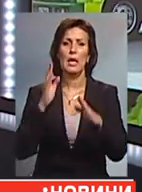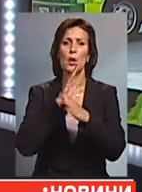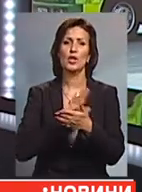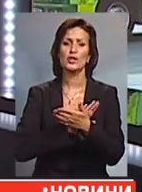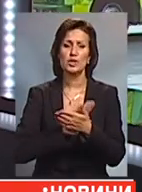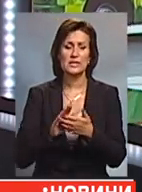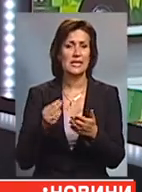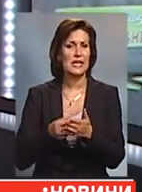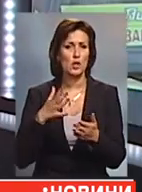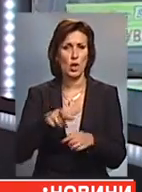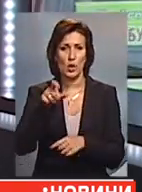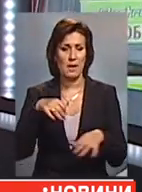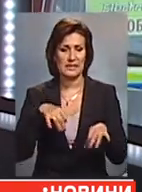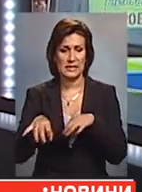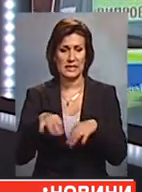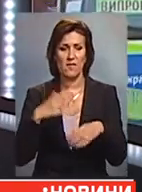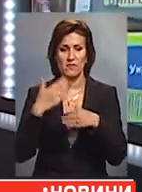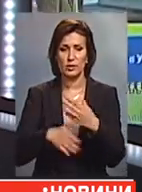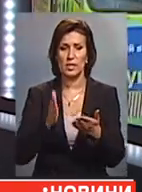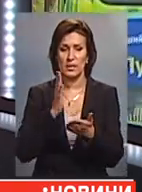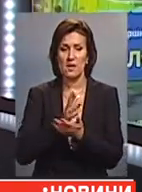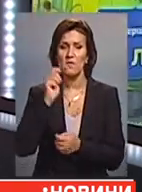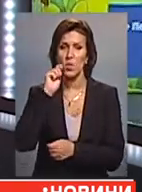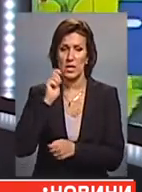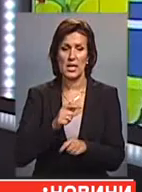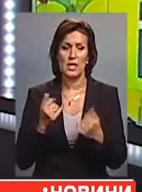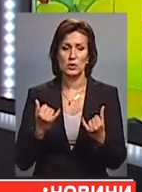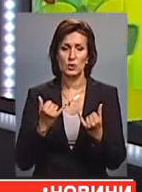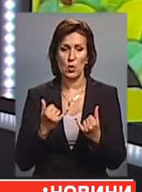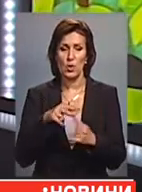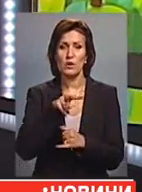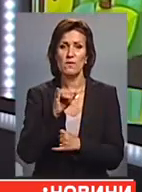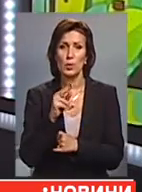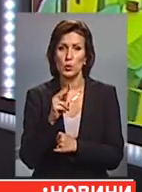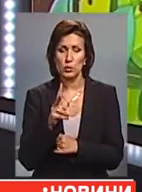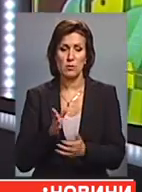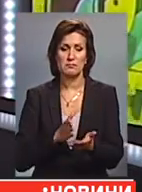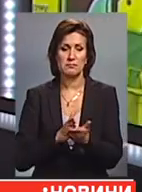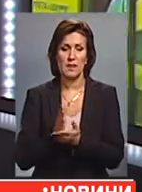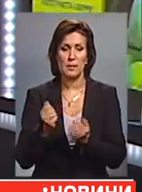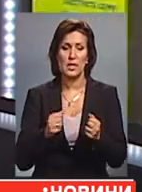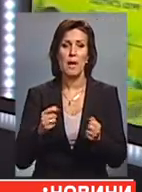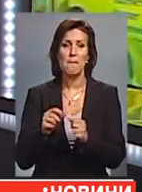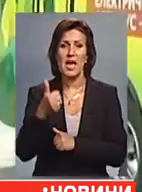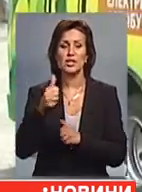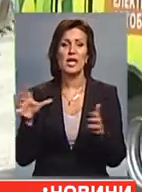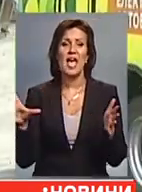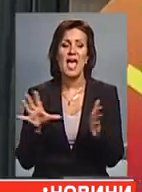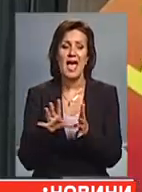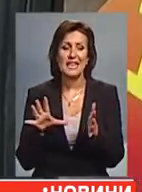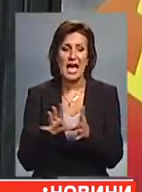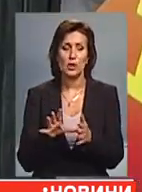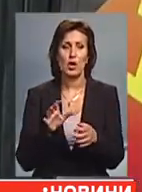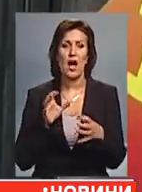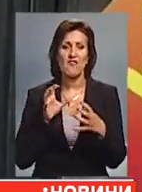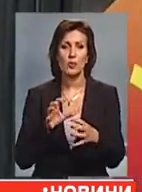Екологічно чистий і недорогий громадський транспорт уже є в Україні. Сьогодні в Луцьку на маршрут вийшов перший електроавтобус